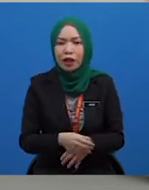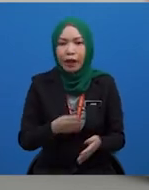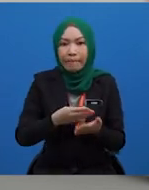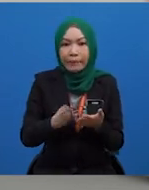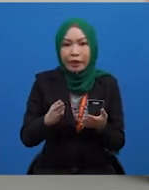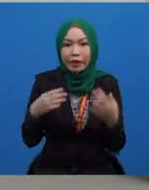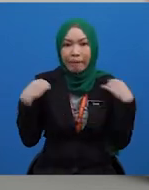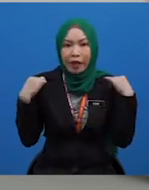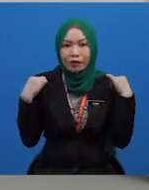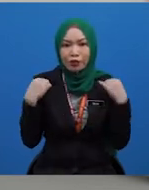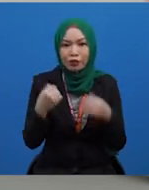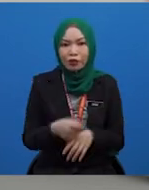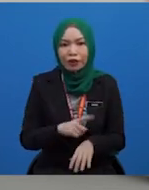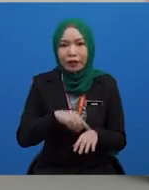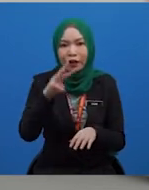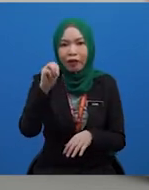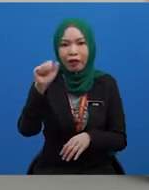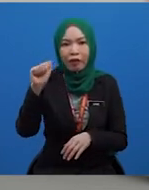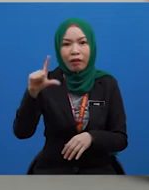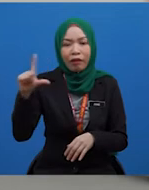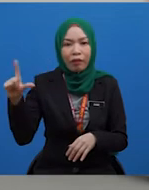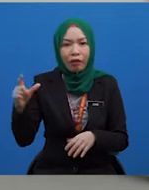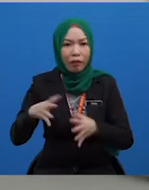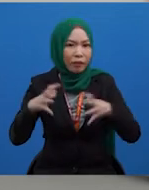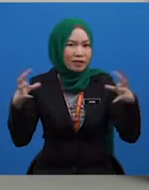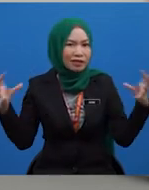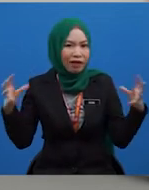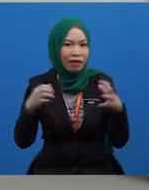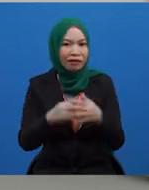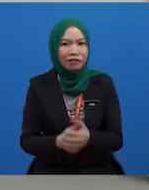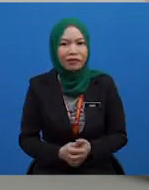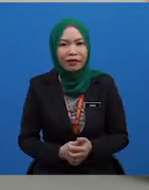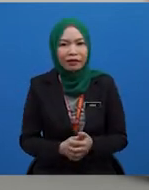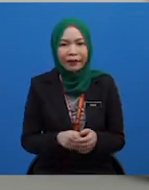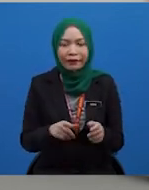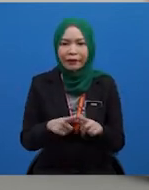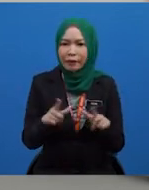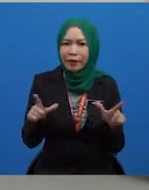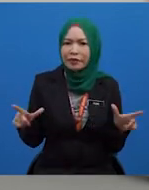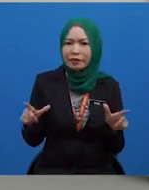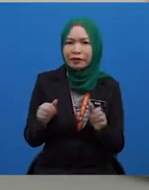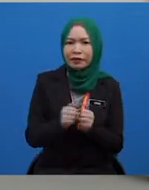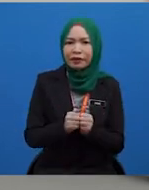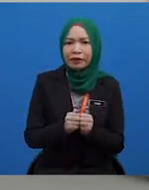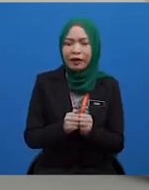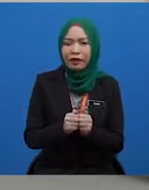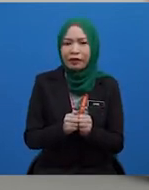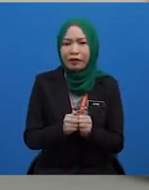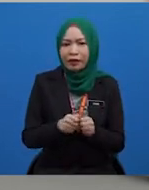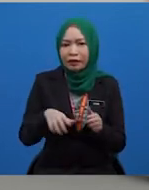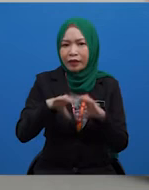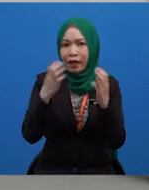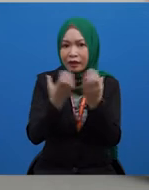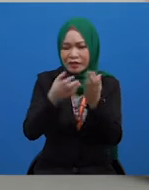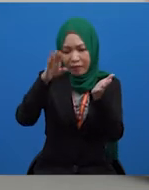18 tahun dari golongan kelas bawahan yang mungkin ataupun selalu berfikir lebih gemar untuk